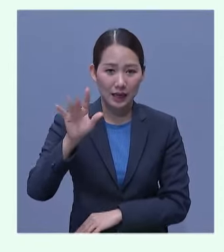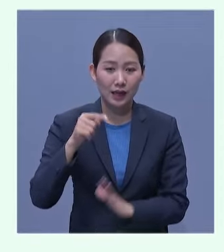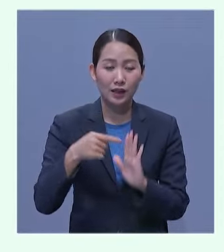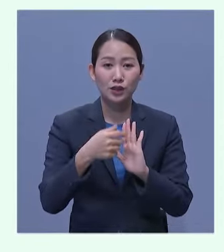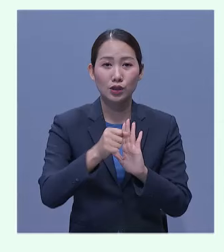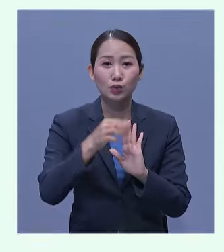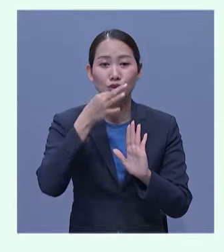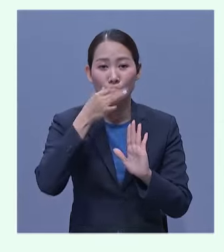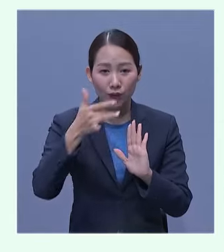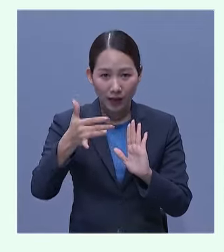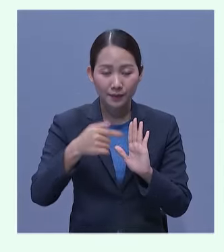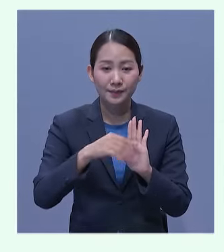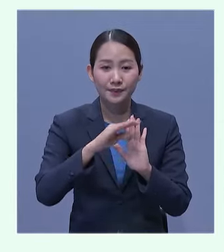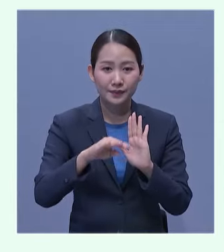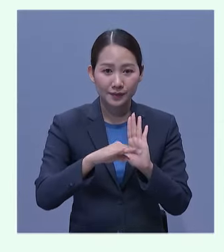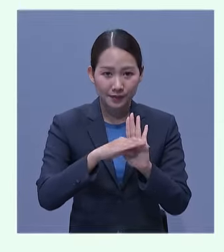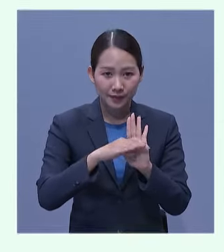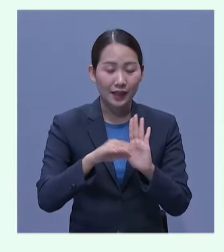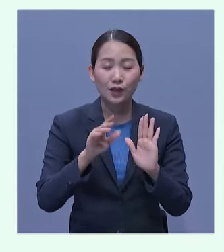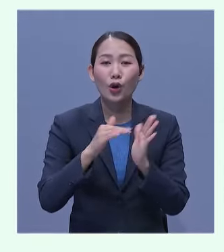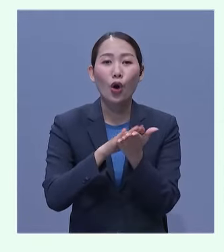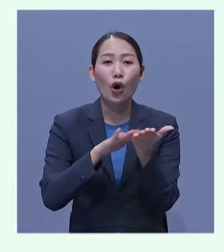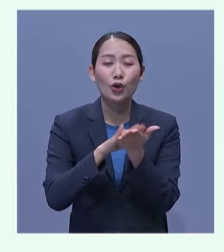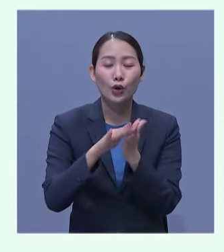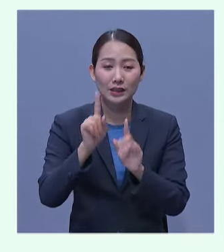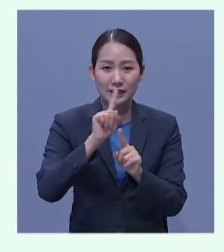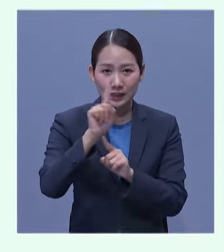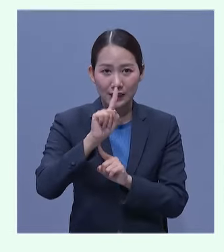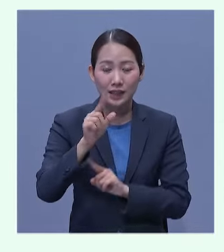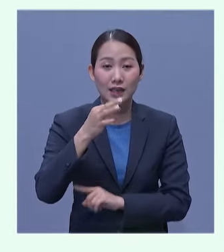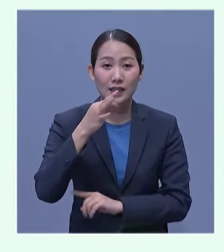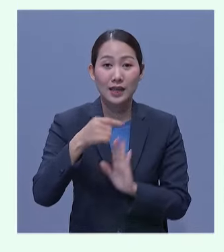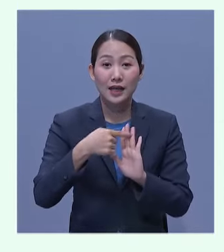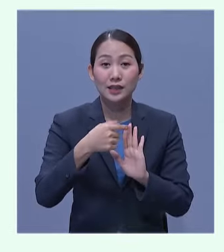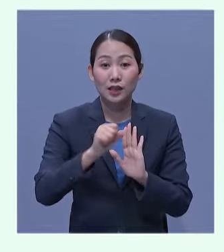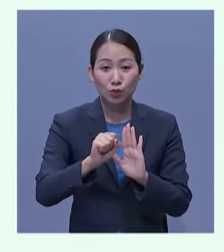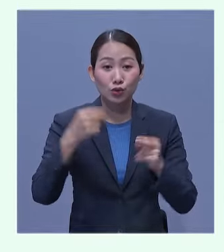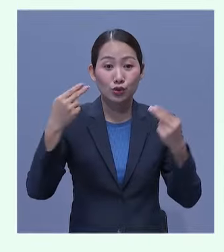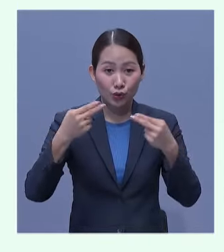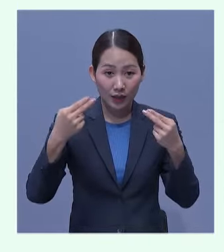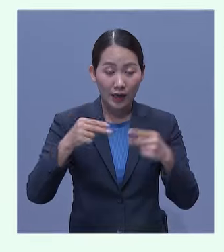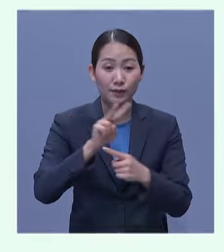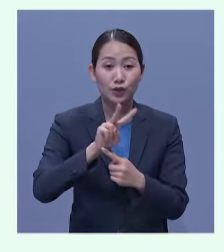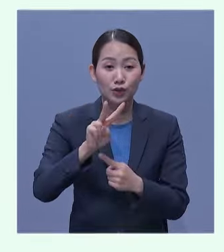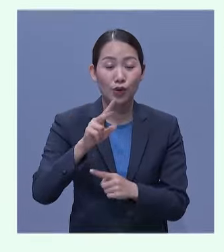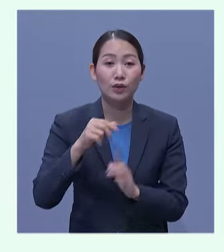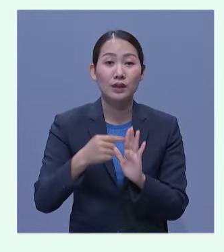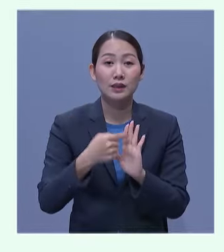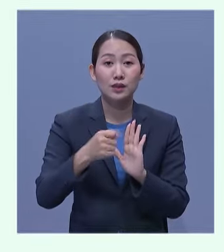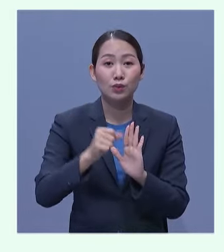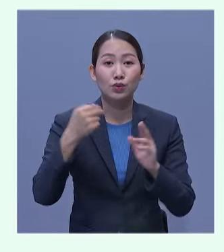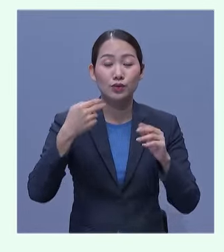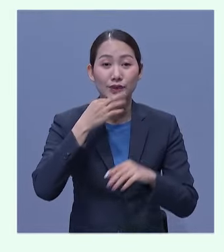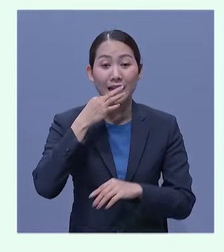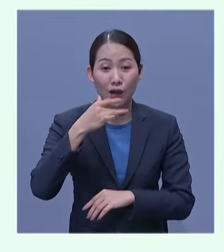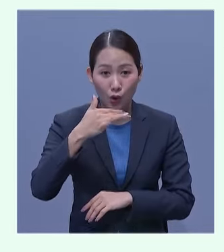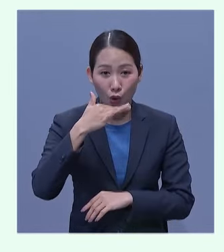ครับสมุทรสาคร 116ไมโครกรัมอ่า 116.0ไมโครกรัมต่อลูกบาทเมตราชบุรี